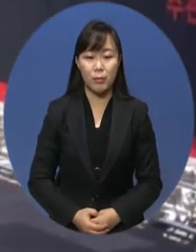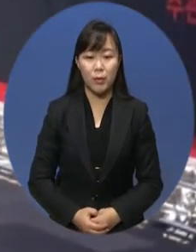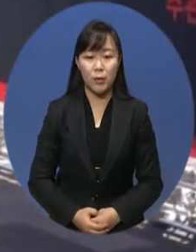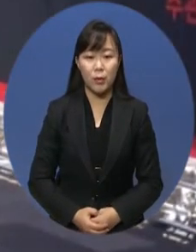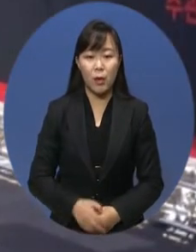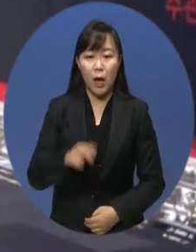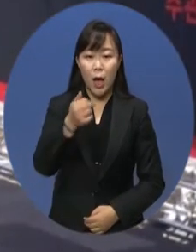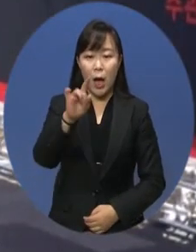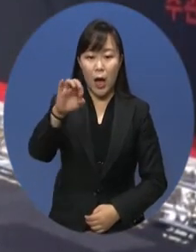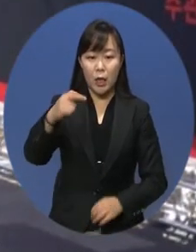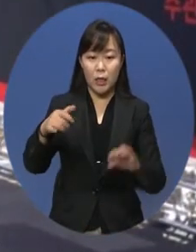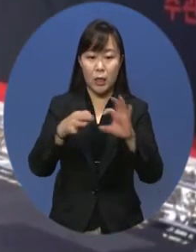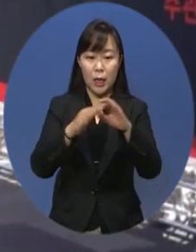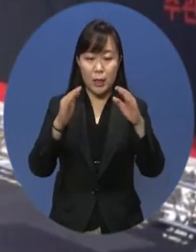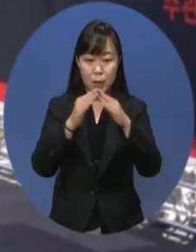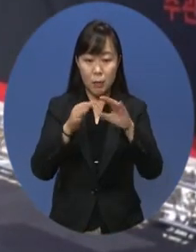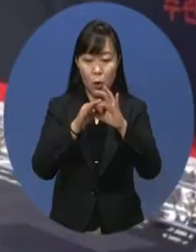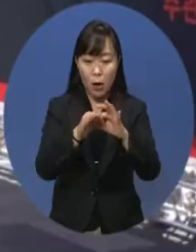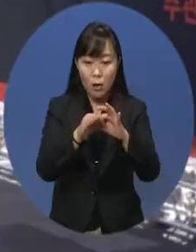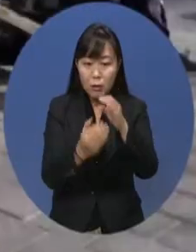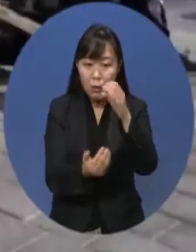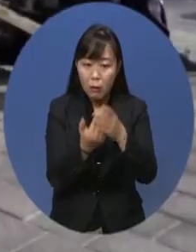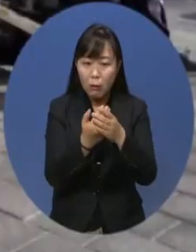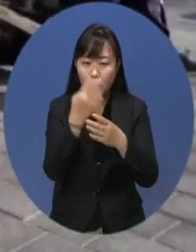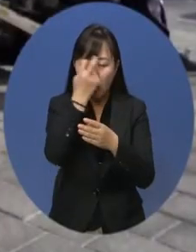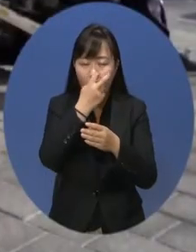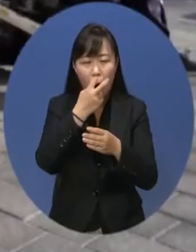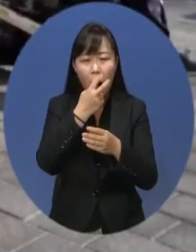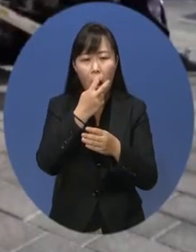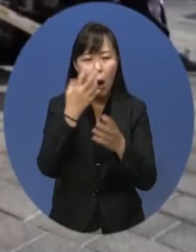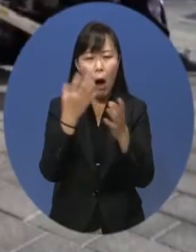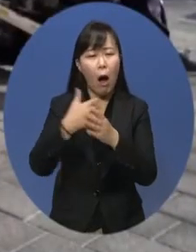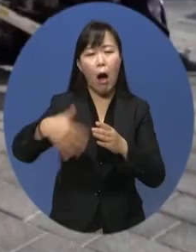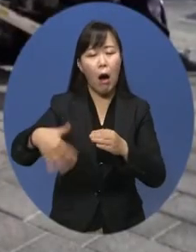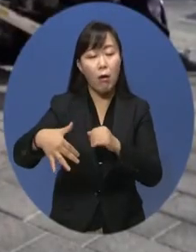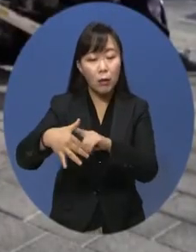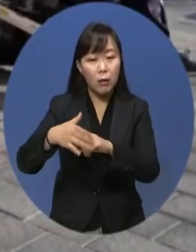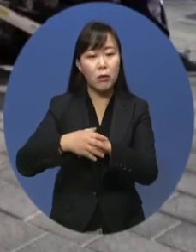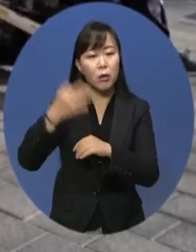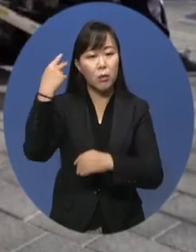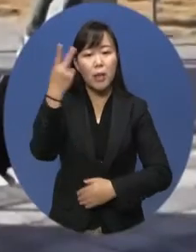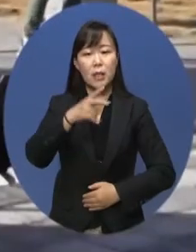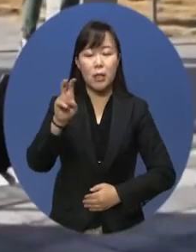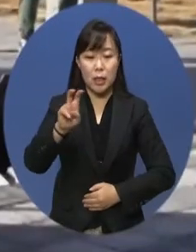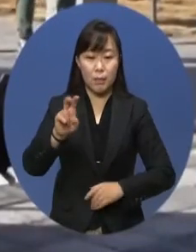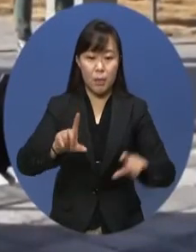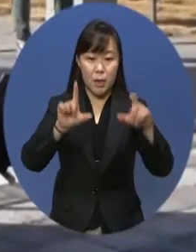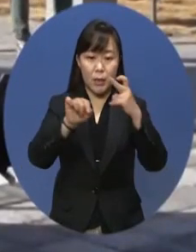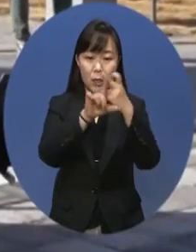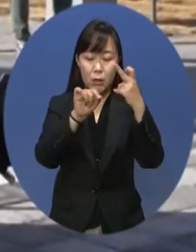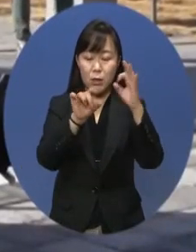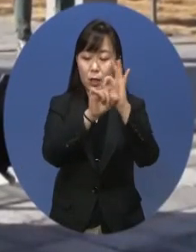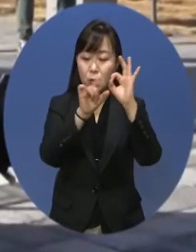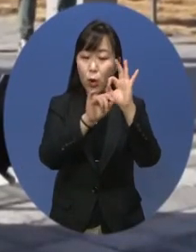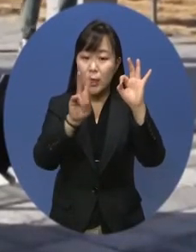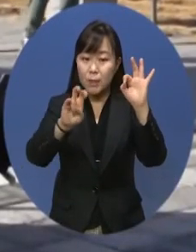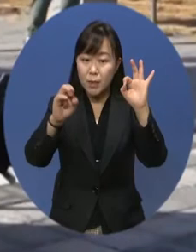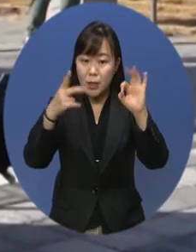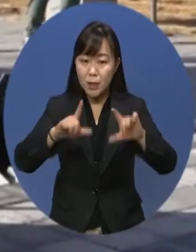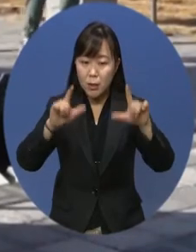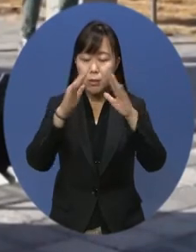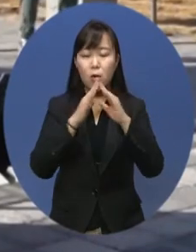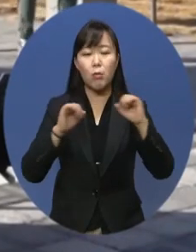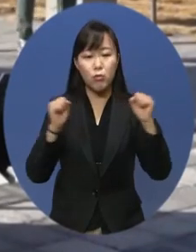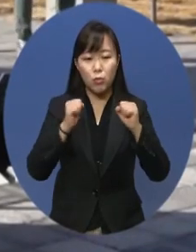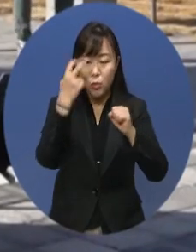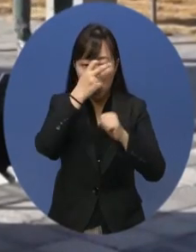한편 무주하은의 집 관련 사건은 조사가 제대로 이루어지지 않은 채 지난 2020년 10월 27일 전라북도 조사